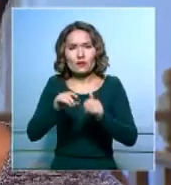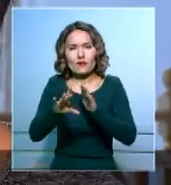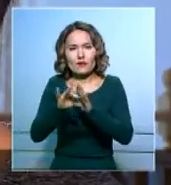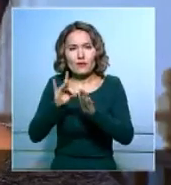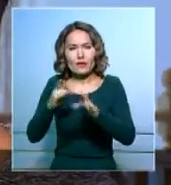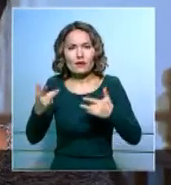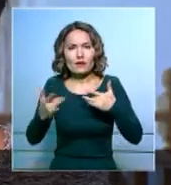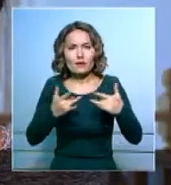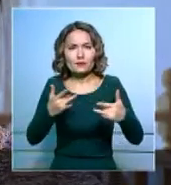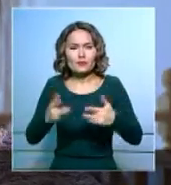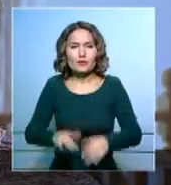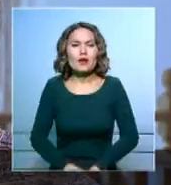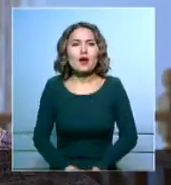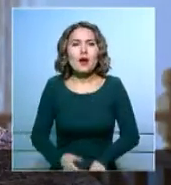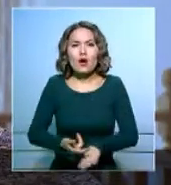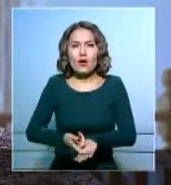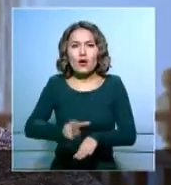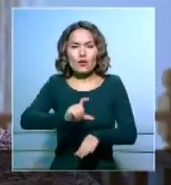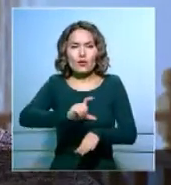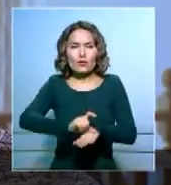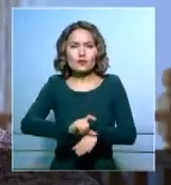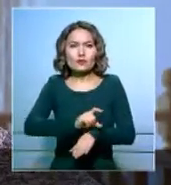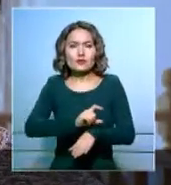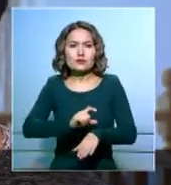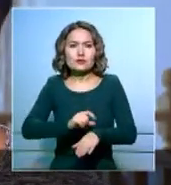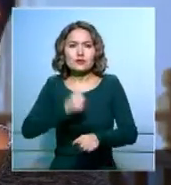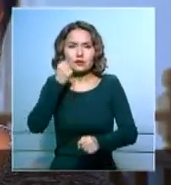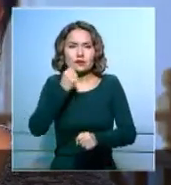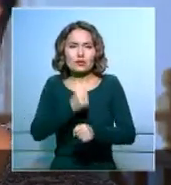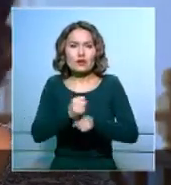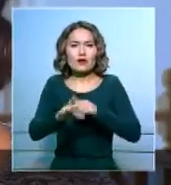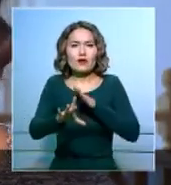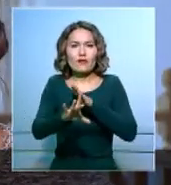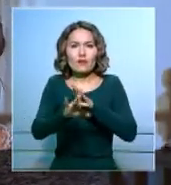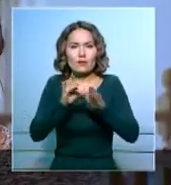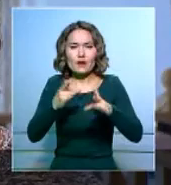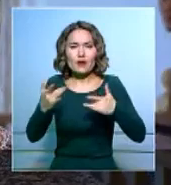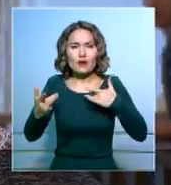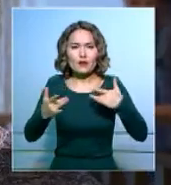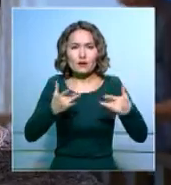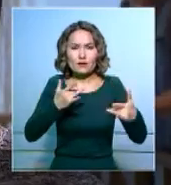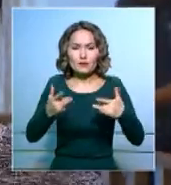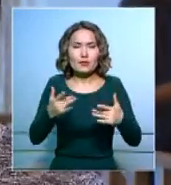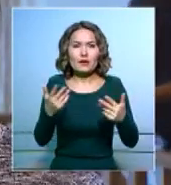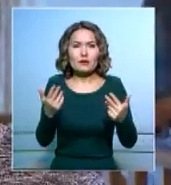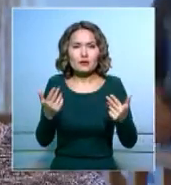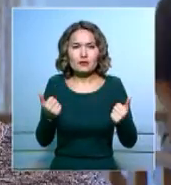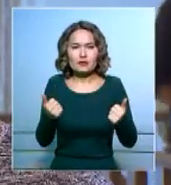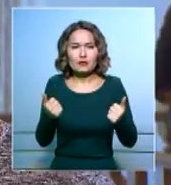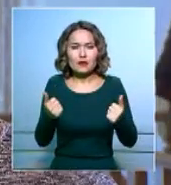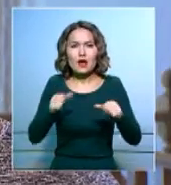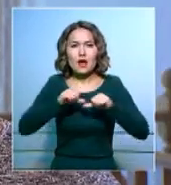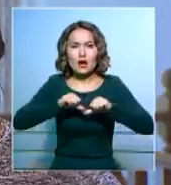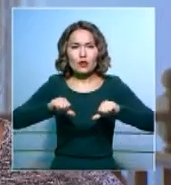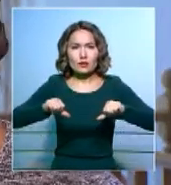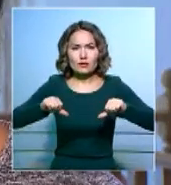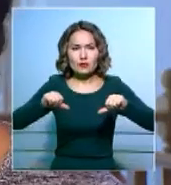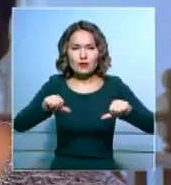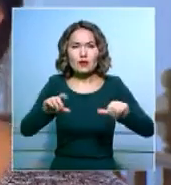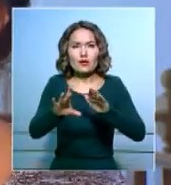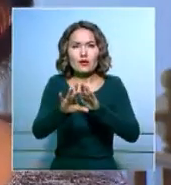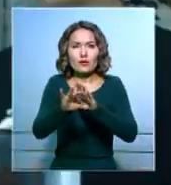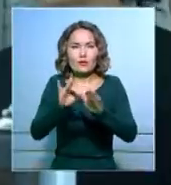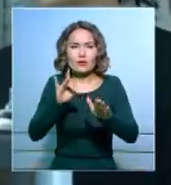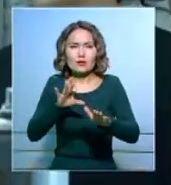болды, біз жабық кастинг болды, өзіміз іздедік. Ондай ана даладан шақырған деген